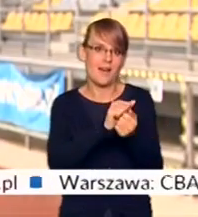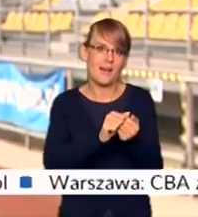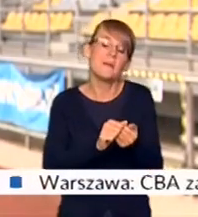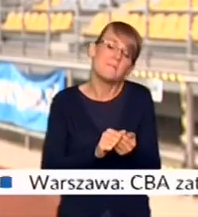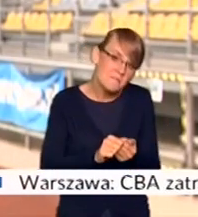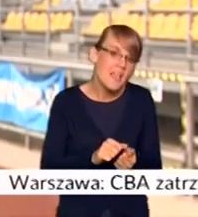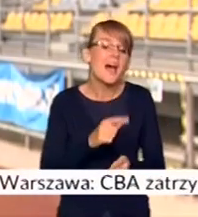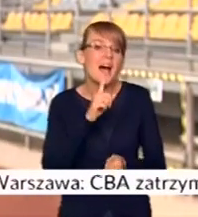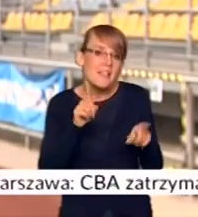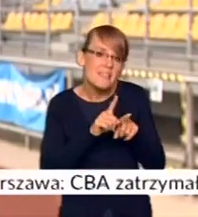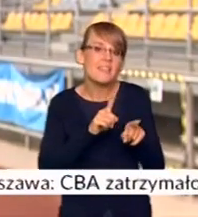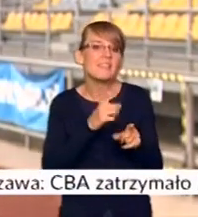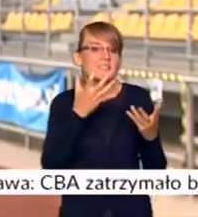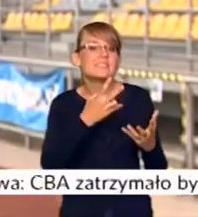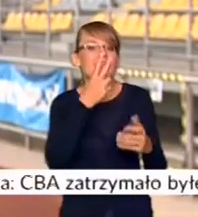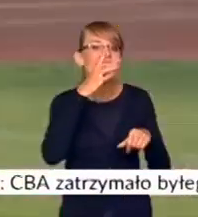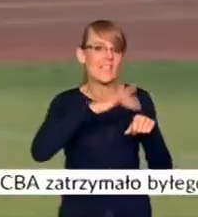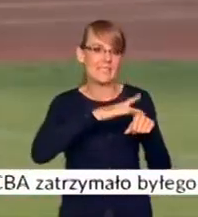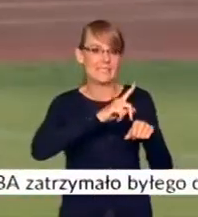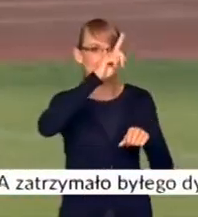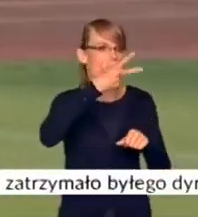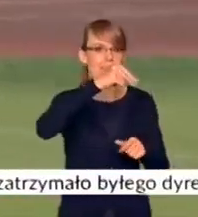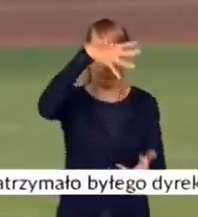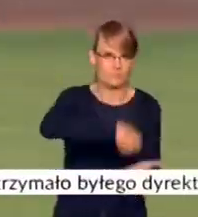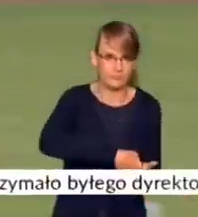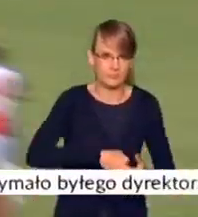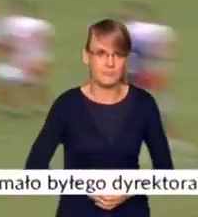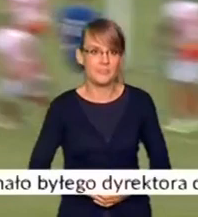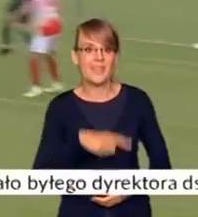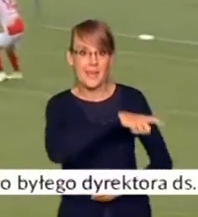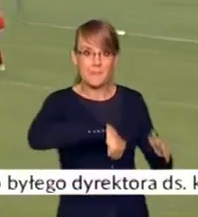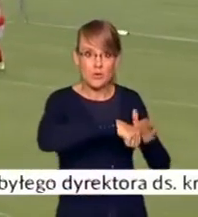gdzieś tam byśmy chcieli patrzeć raczej w górę, a nie w dół tabeli. Piłkarze Świtu